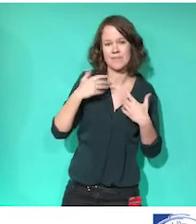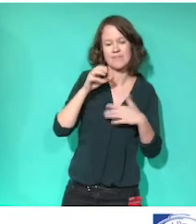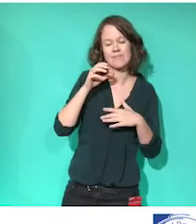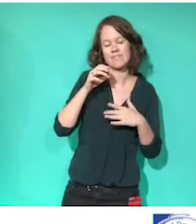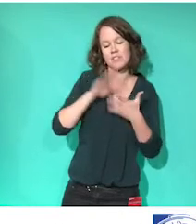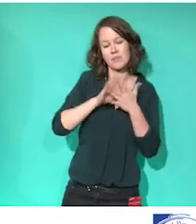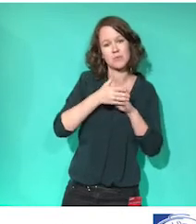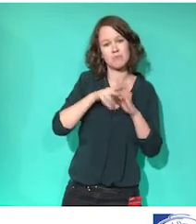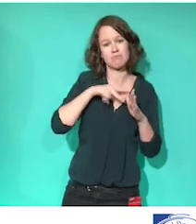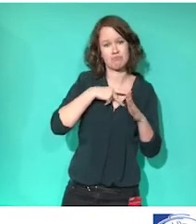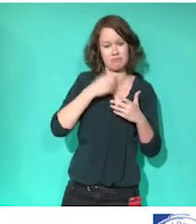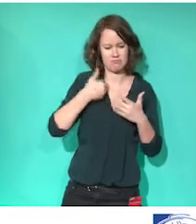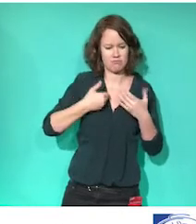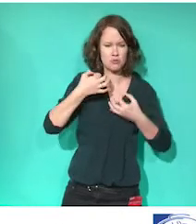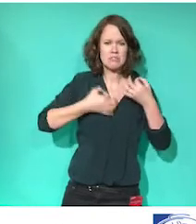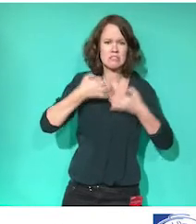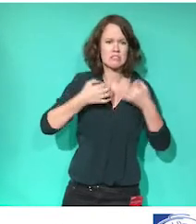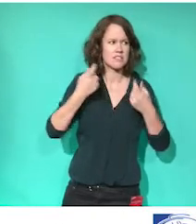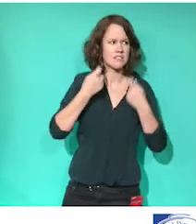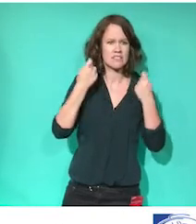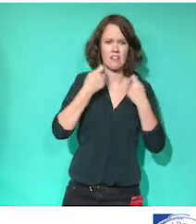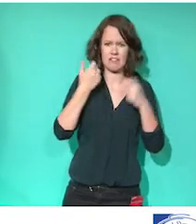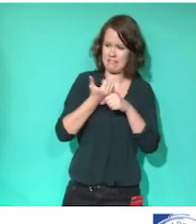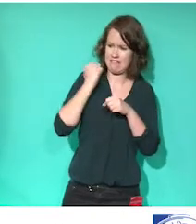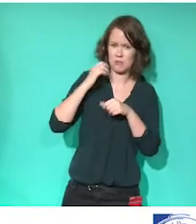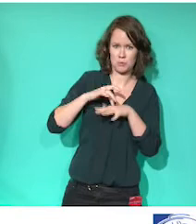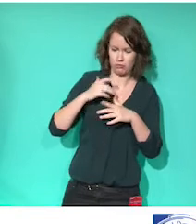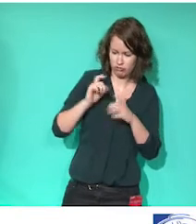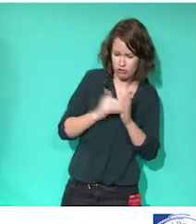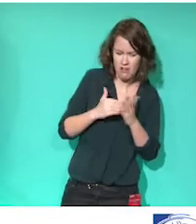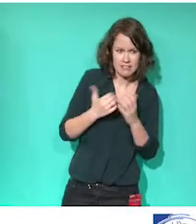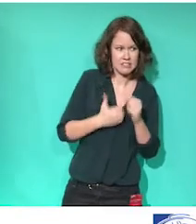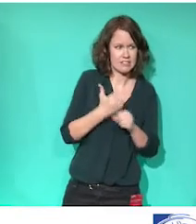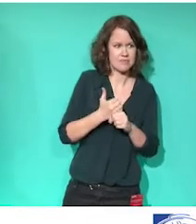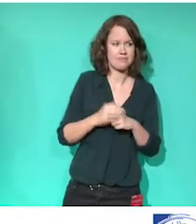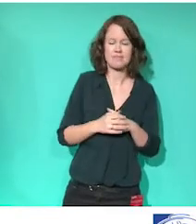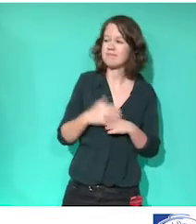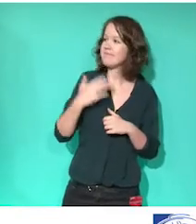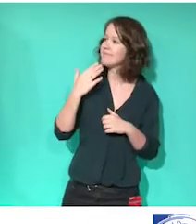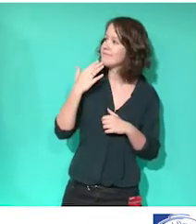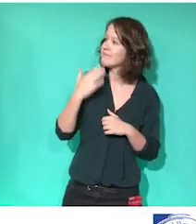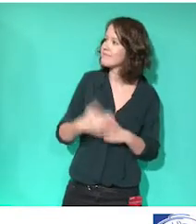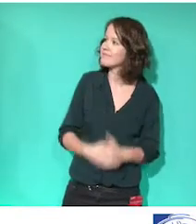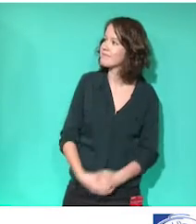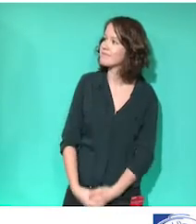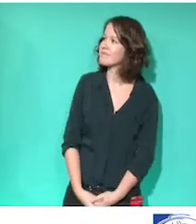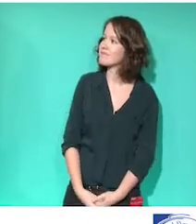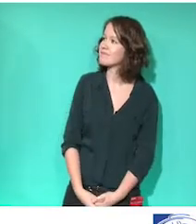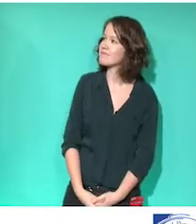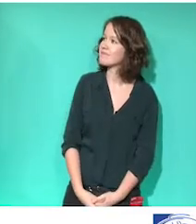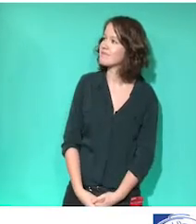j'ai la chance d'être jury l'année dernière déjà et cette année encore. Okay. Merci beaucoup, Rebecca. C'est quand même à elle que je